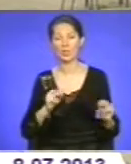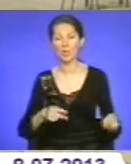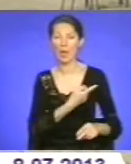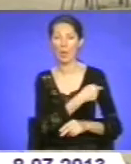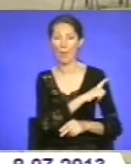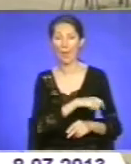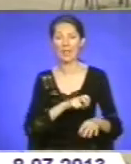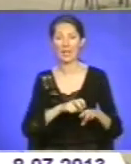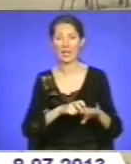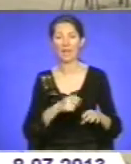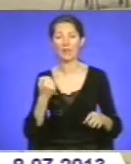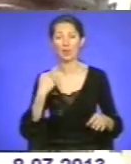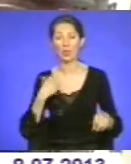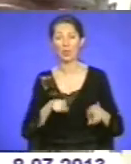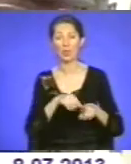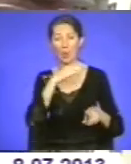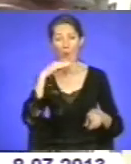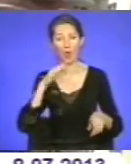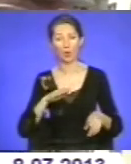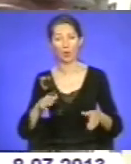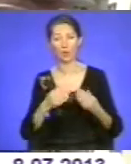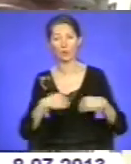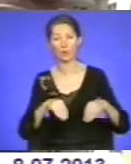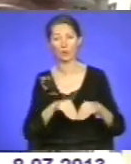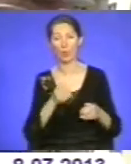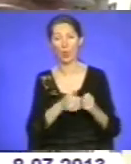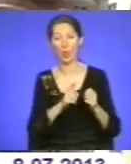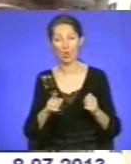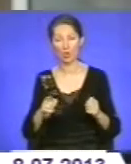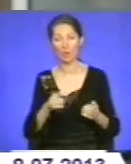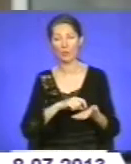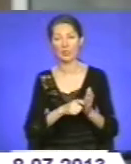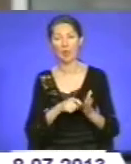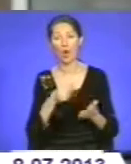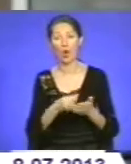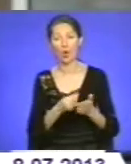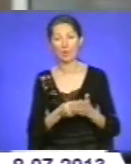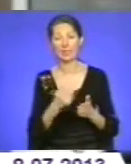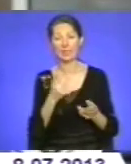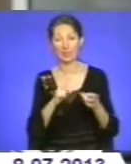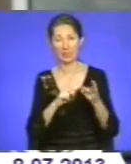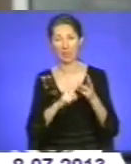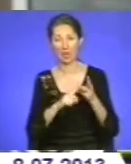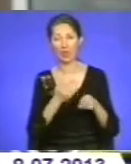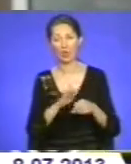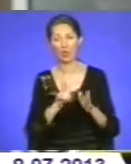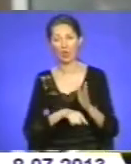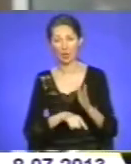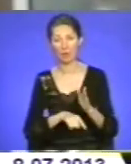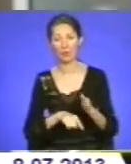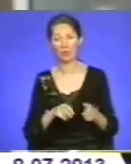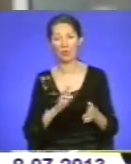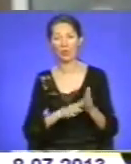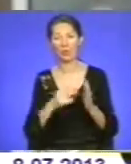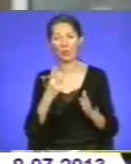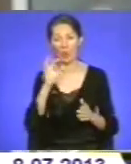багатодітні родини. Кожному з щасливців оселя коштувала на третину дешевше за ринкову вартість. 204 квартири, или 92% всіх квартир,